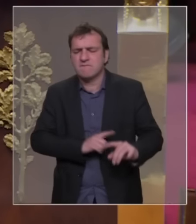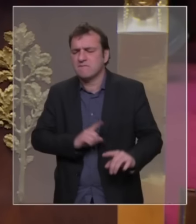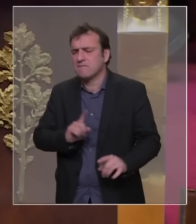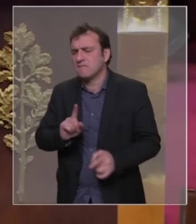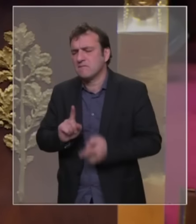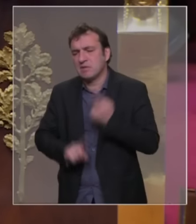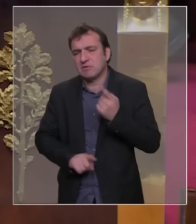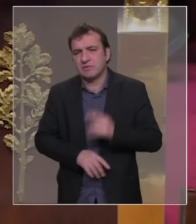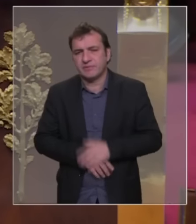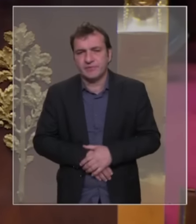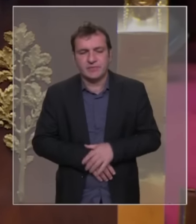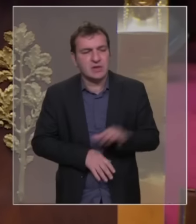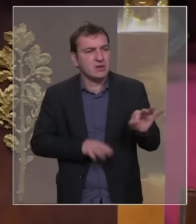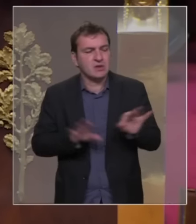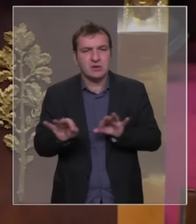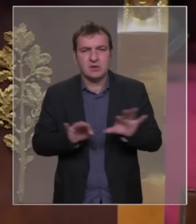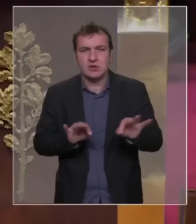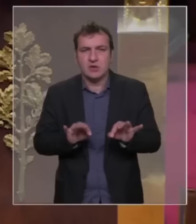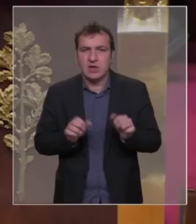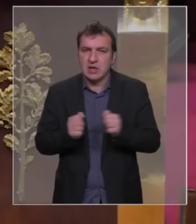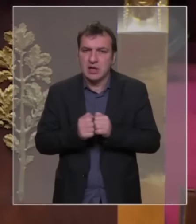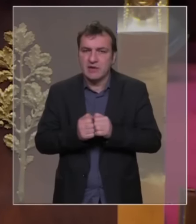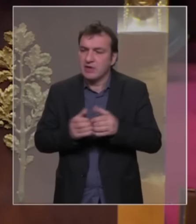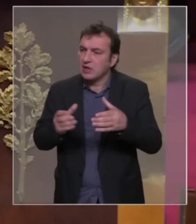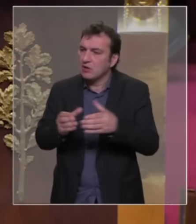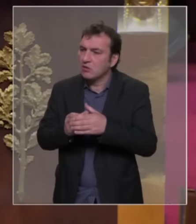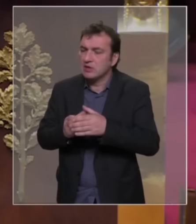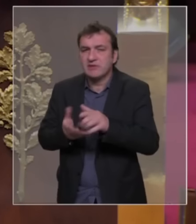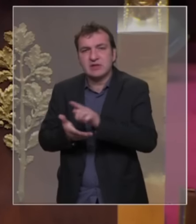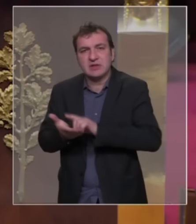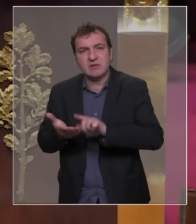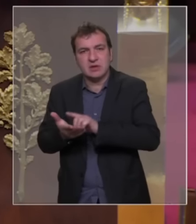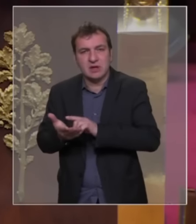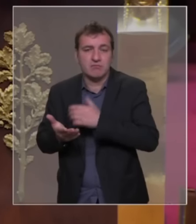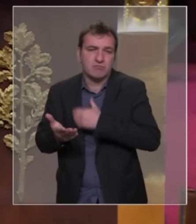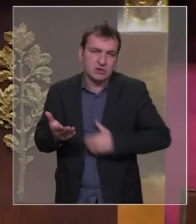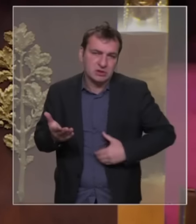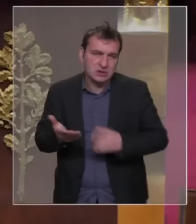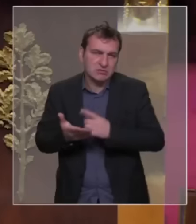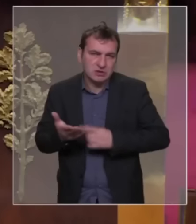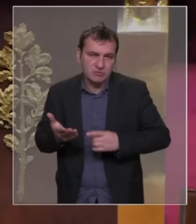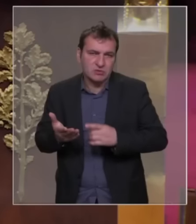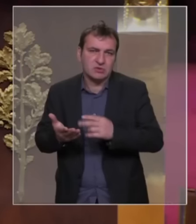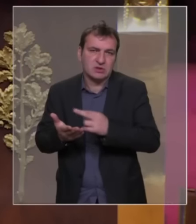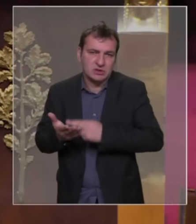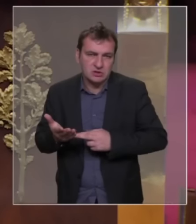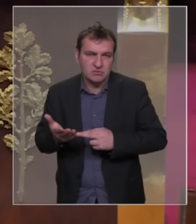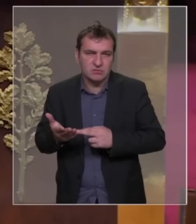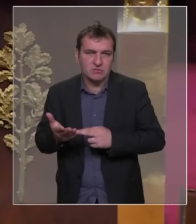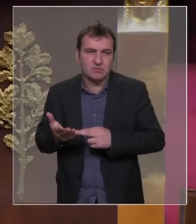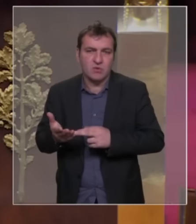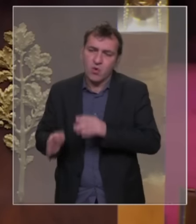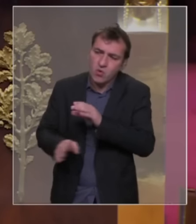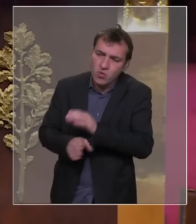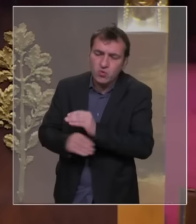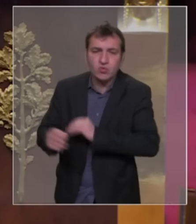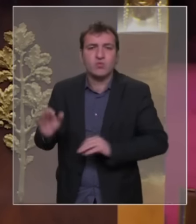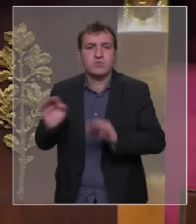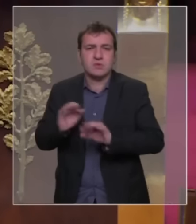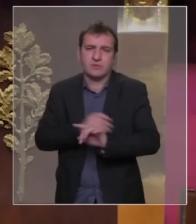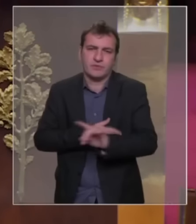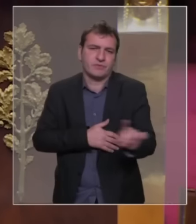choix, nous les ferons avec les collectivités locales, pas contre elles ni sans elles, en